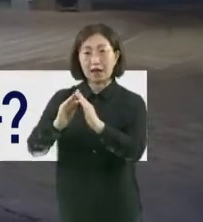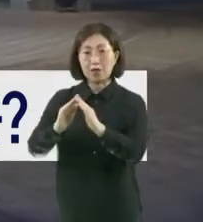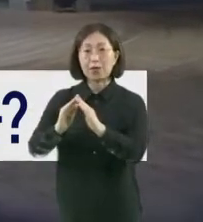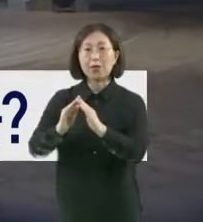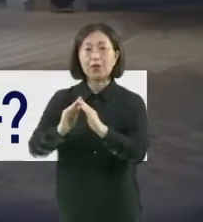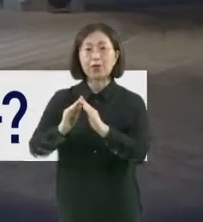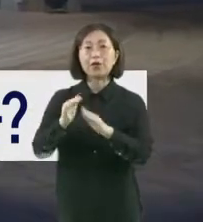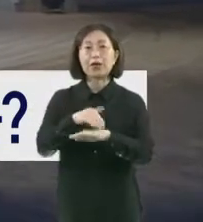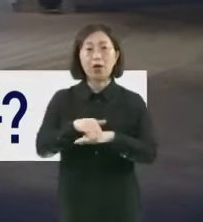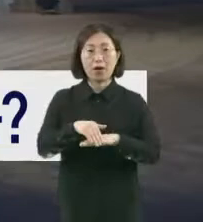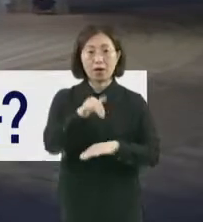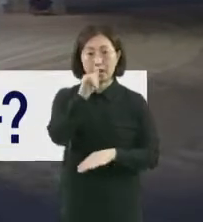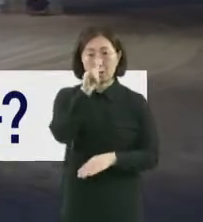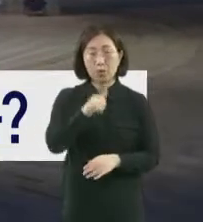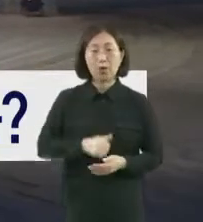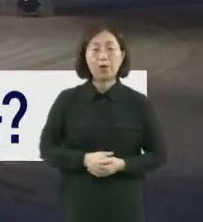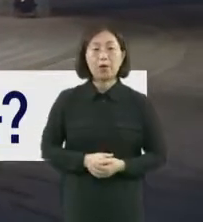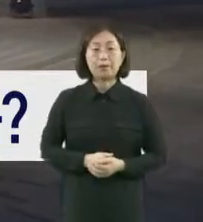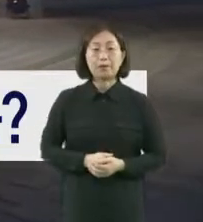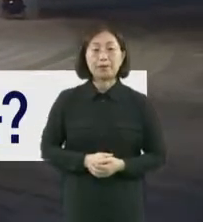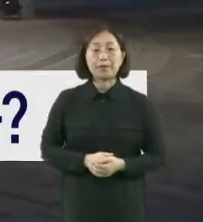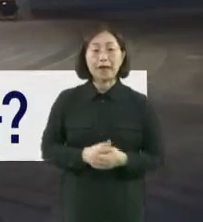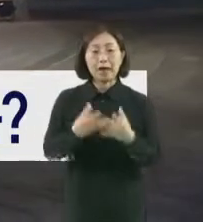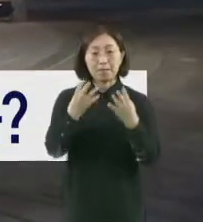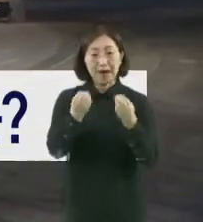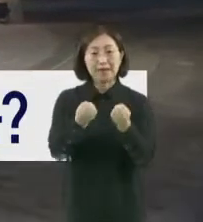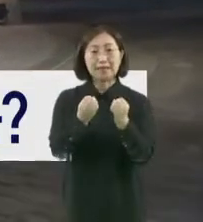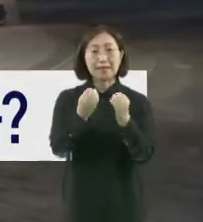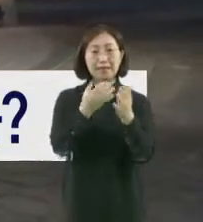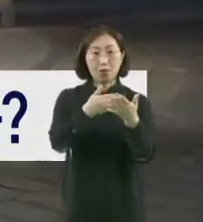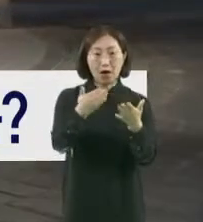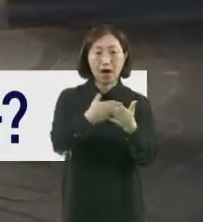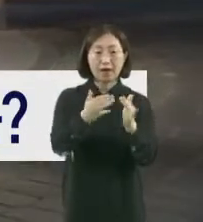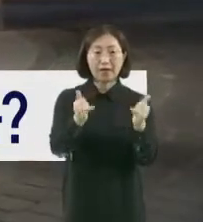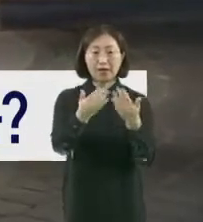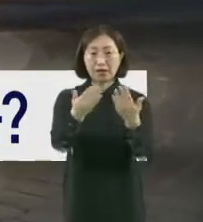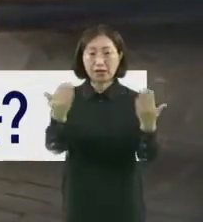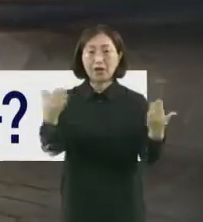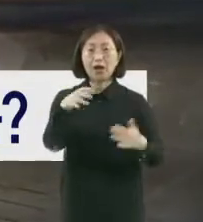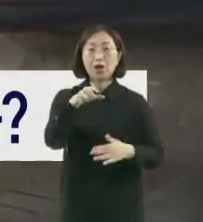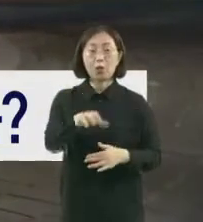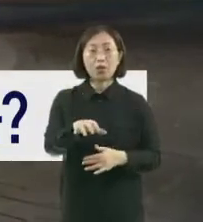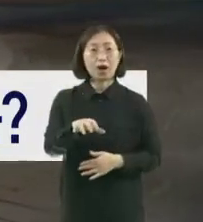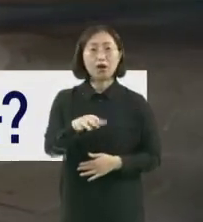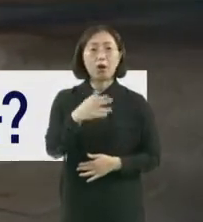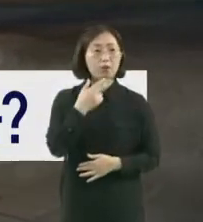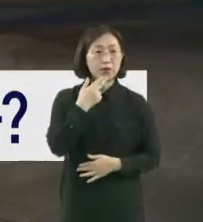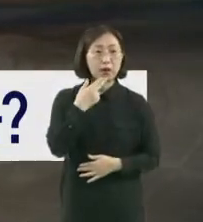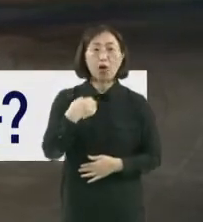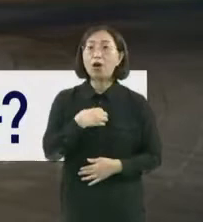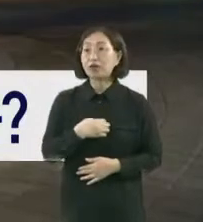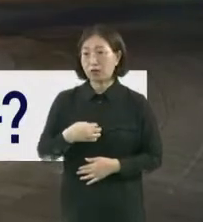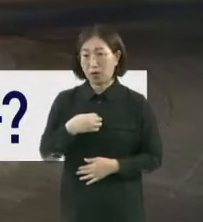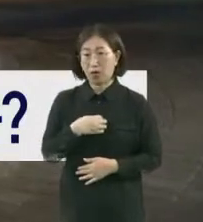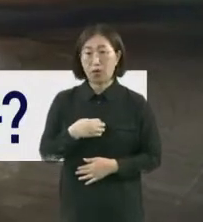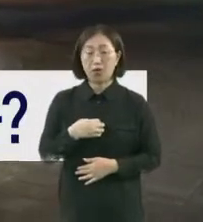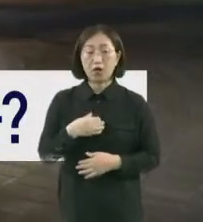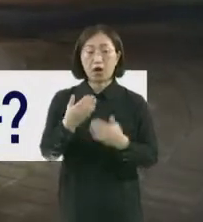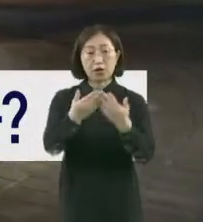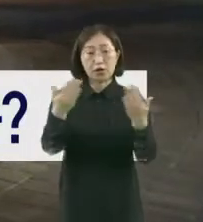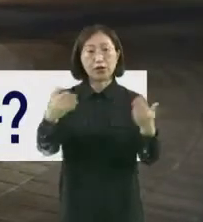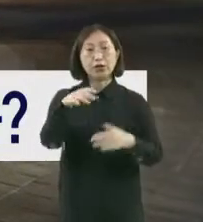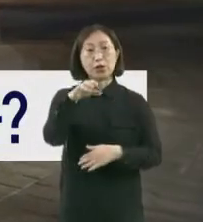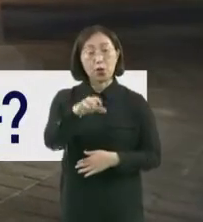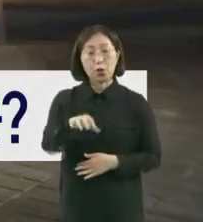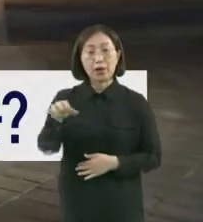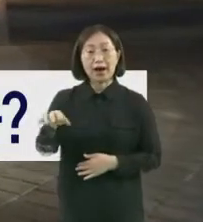그렇습니다. 또 우리 많은 화가들이 전시할 공간을 못 찾아가지고 지금 걱정을 많이 하는데 이 전시 공간 그리고 이런